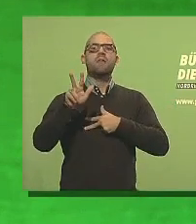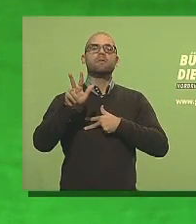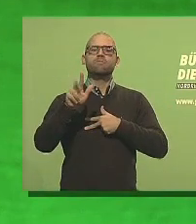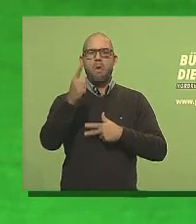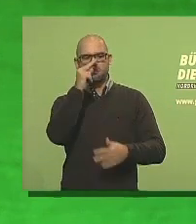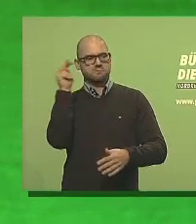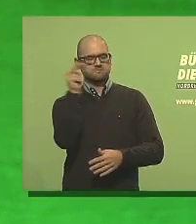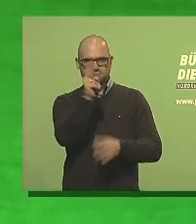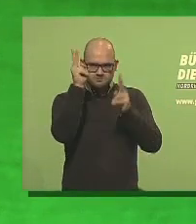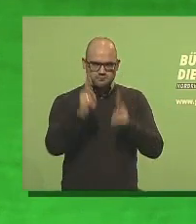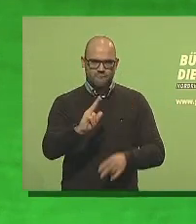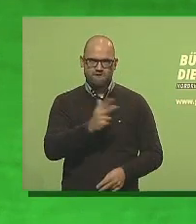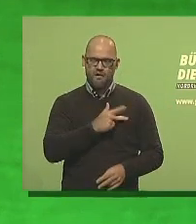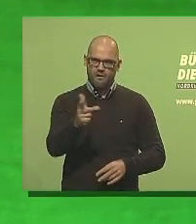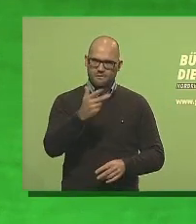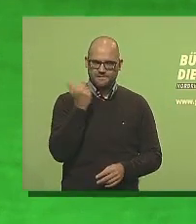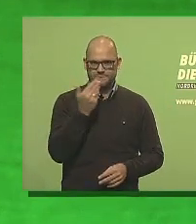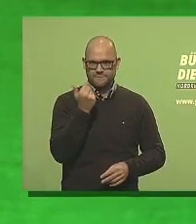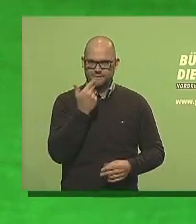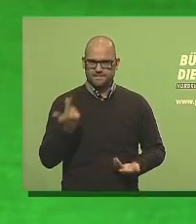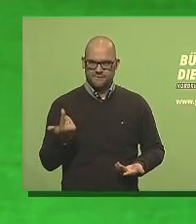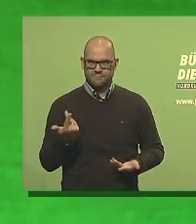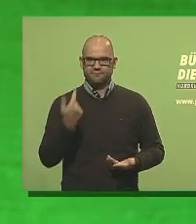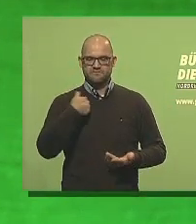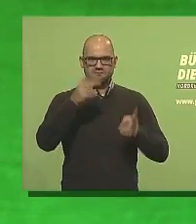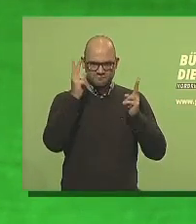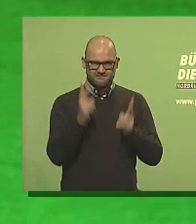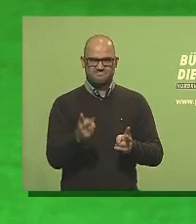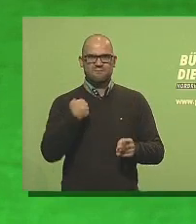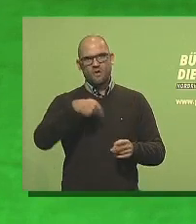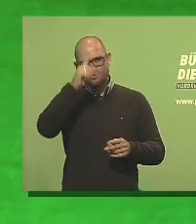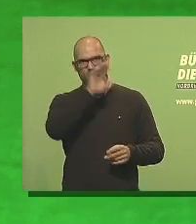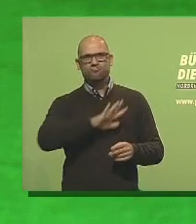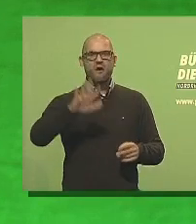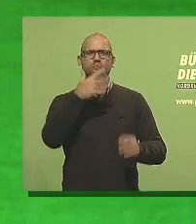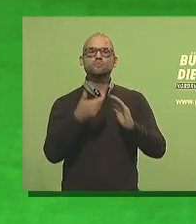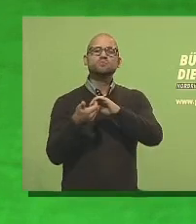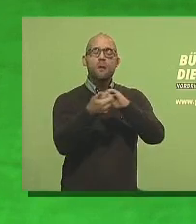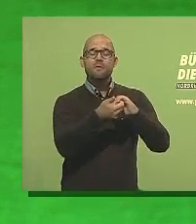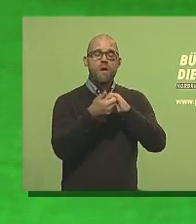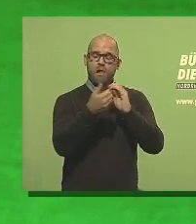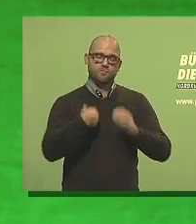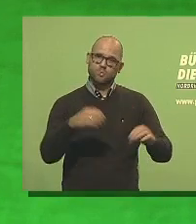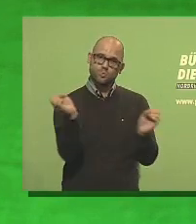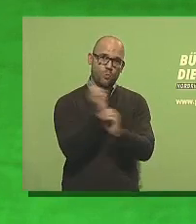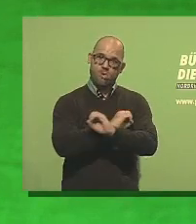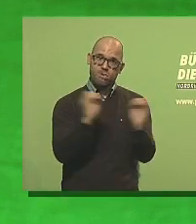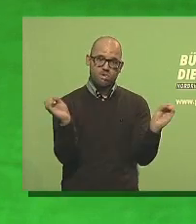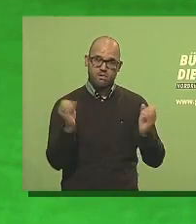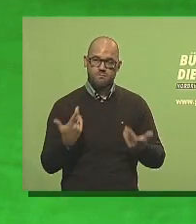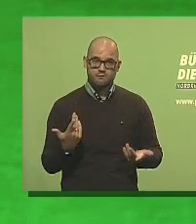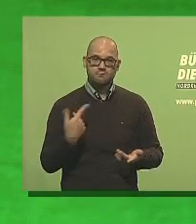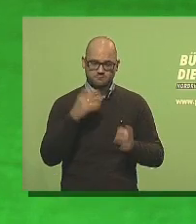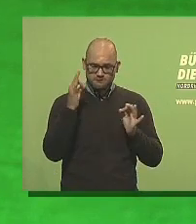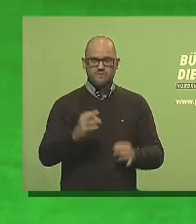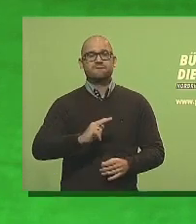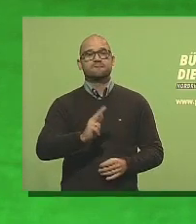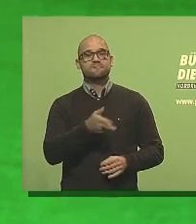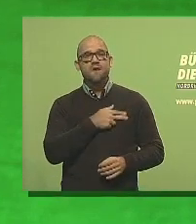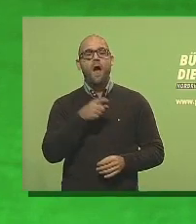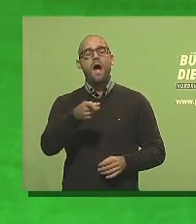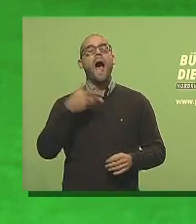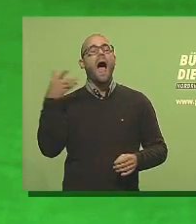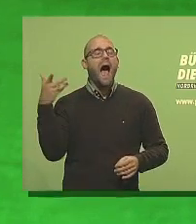wir haben keinen gesellschaftlichen Zusammenhalt in Deutschland. Nein, wir haben tatsächlich riesige Armutsrisiken in Deutschland. Und